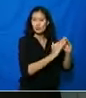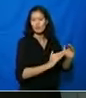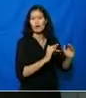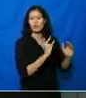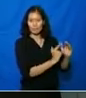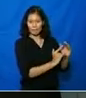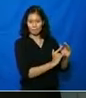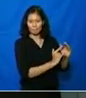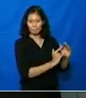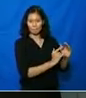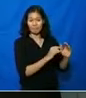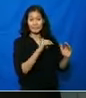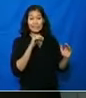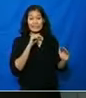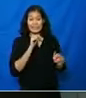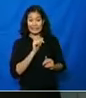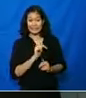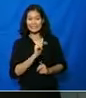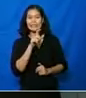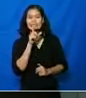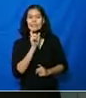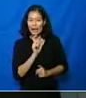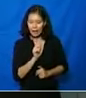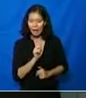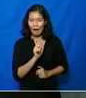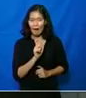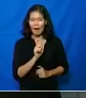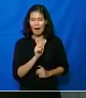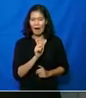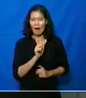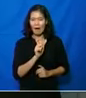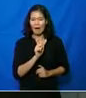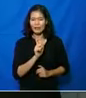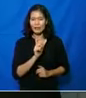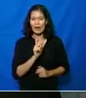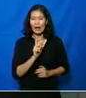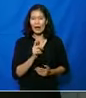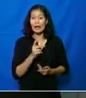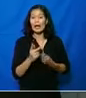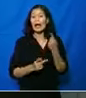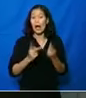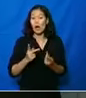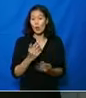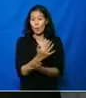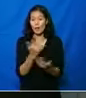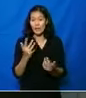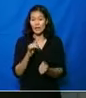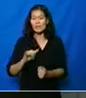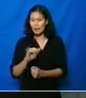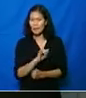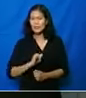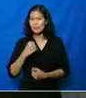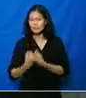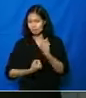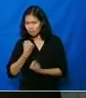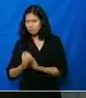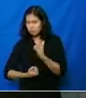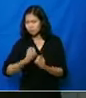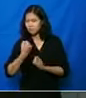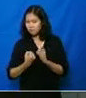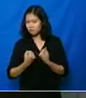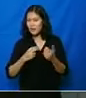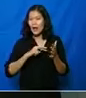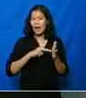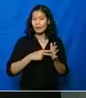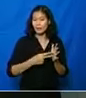Ini adalah cara-cara yang bila dikerjakan secara masif oleh setiap kita, maka